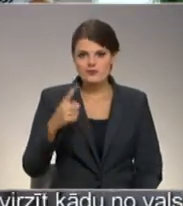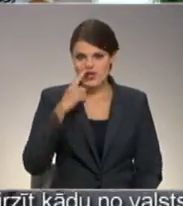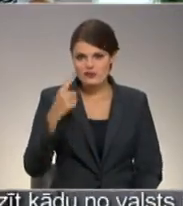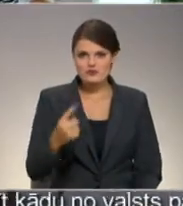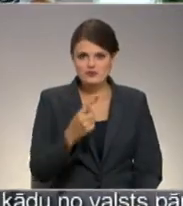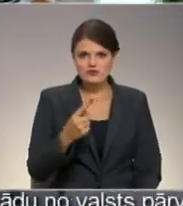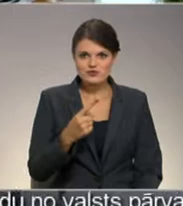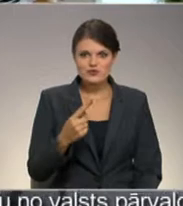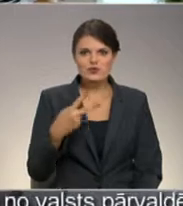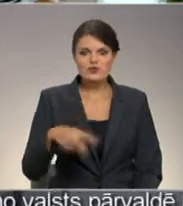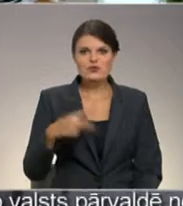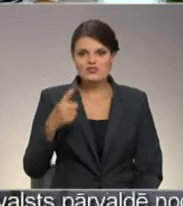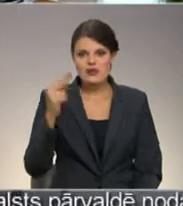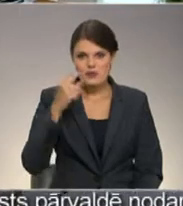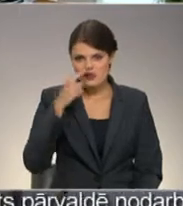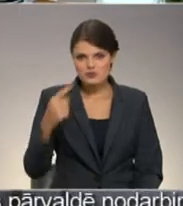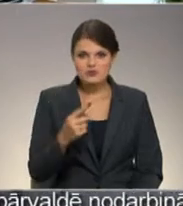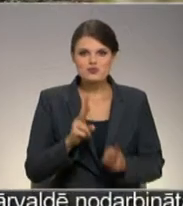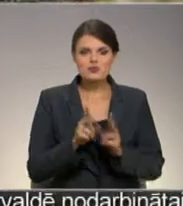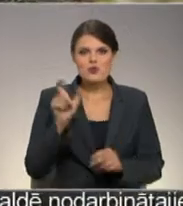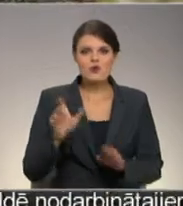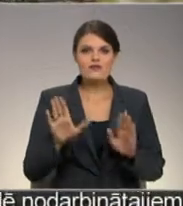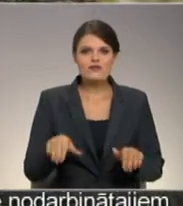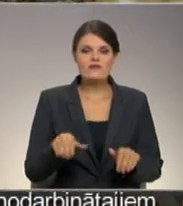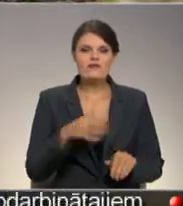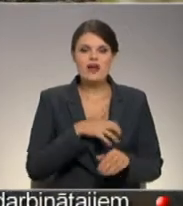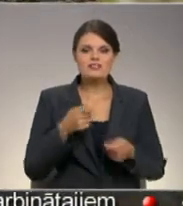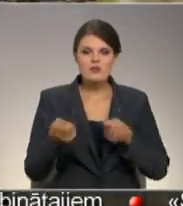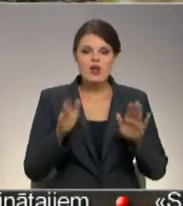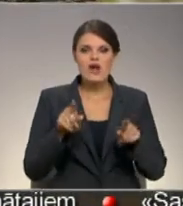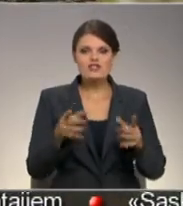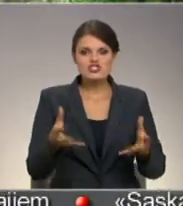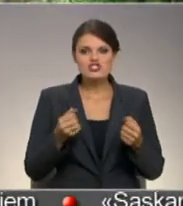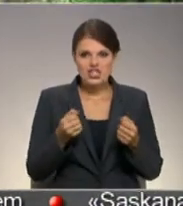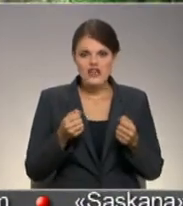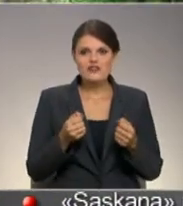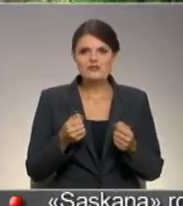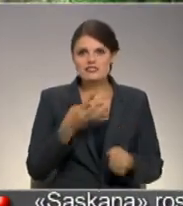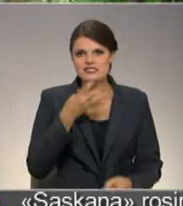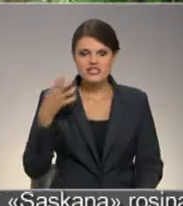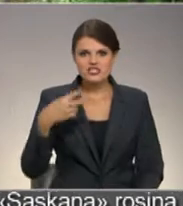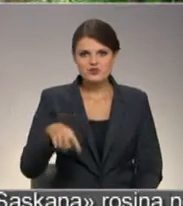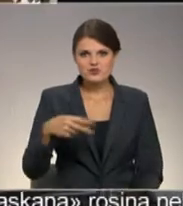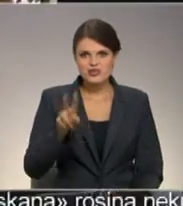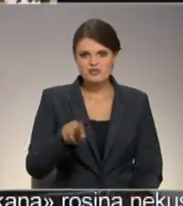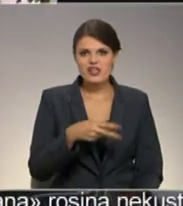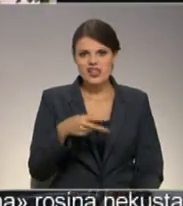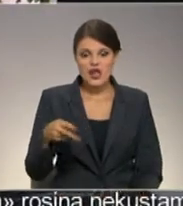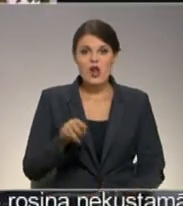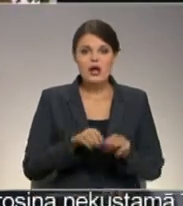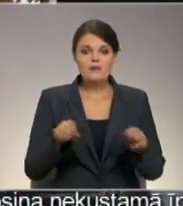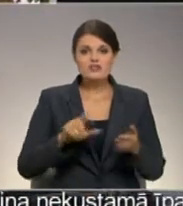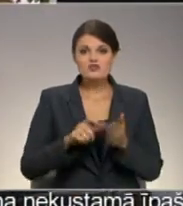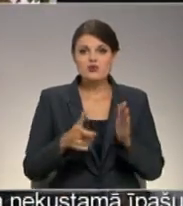stundu par likmi. 21 mācību stundu skolotājiem varēdzēja novadīt, lai viņš saņemtu 420 eiro. Lai gan